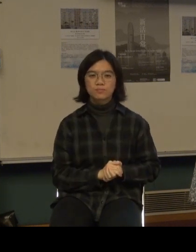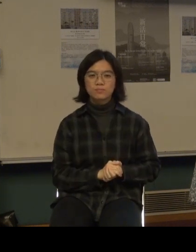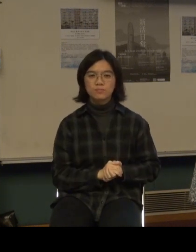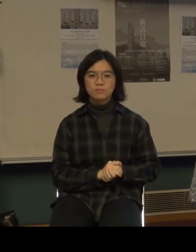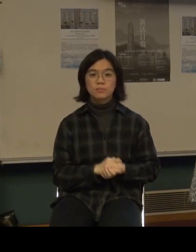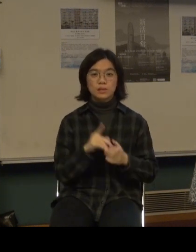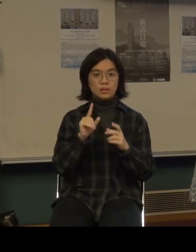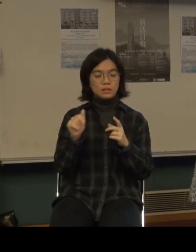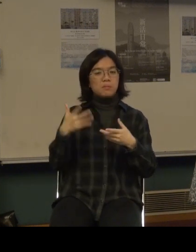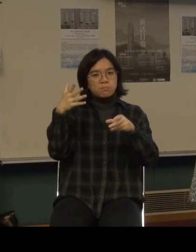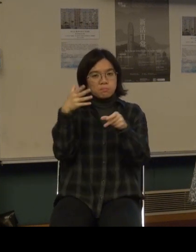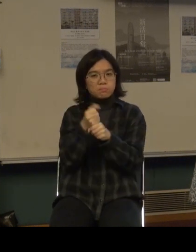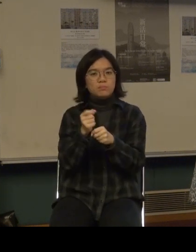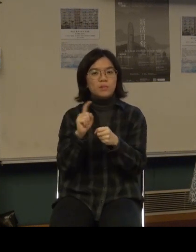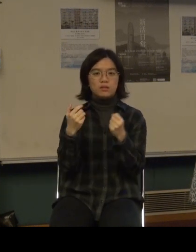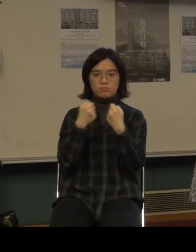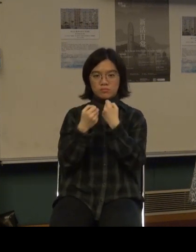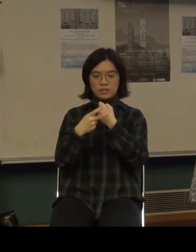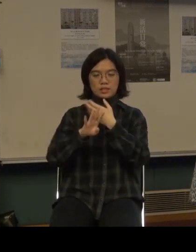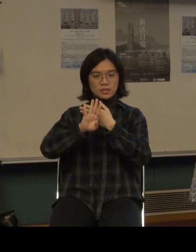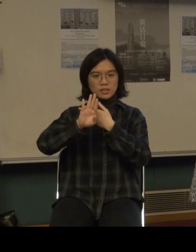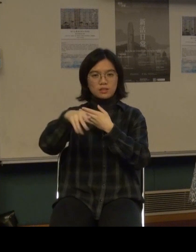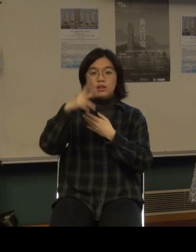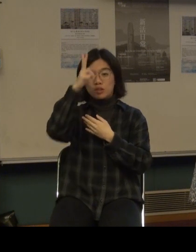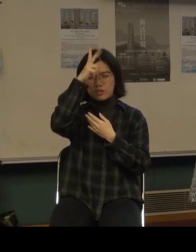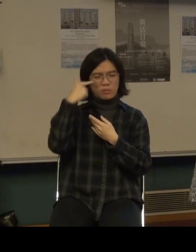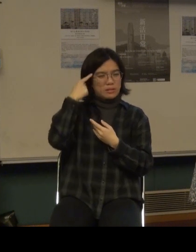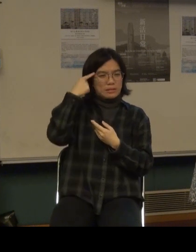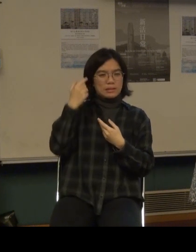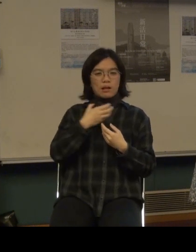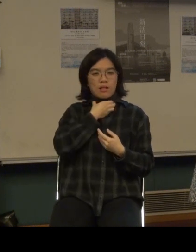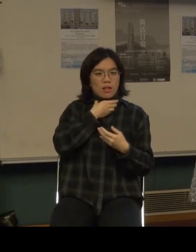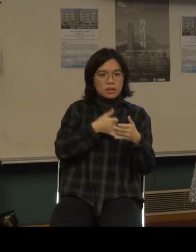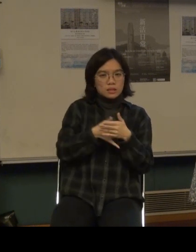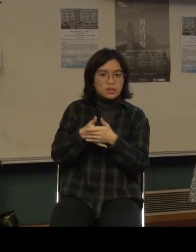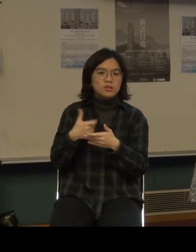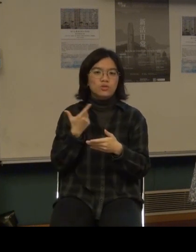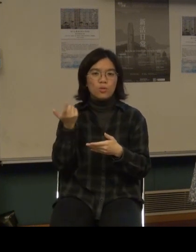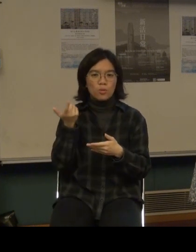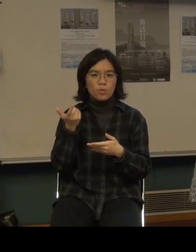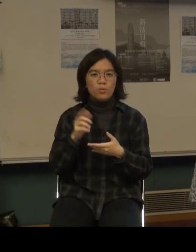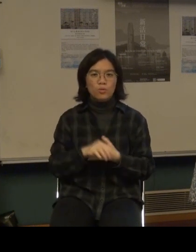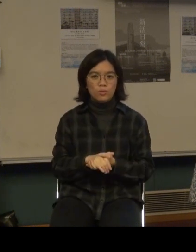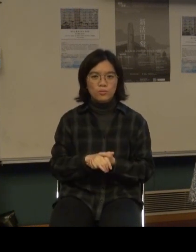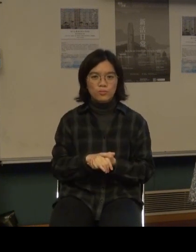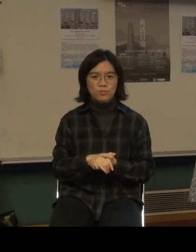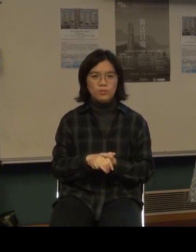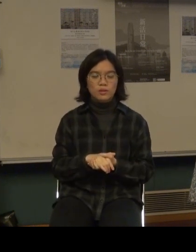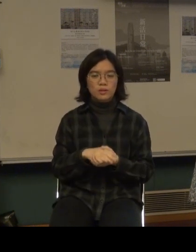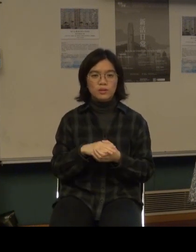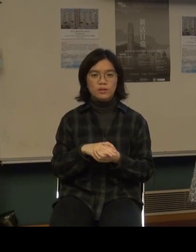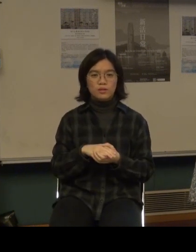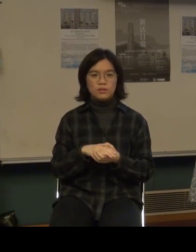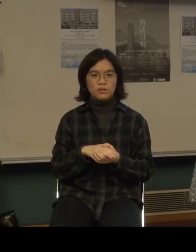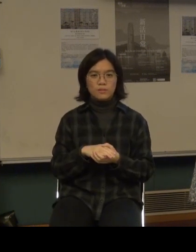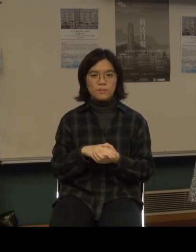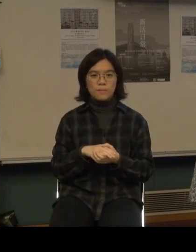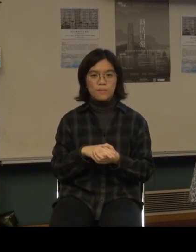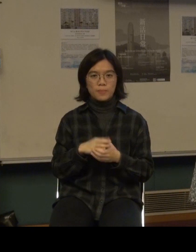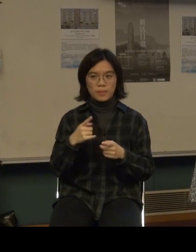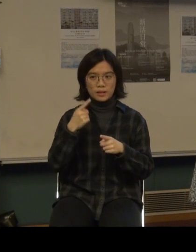後咧遇到好多嘅困境啊，咁所以佢嘅設計佢唔能夠即係做一個即係好。我哋叫好 sophisticated 嘅，即係